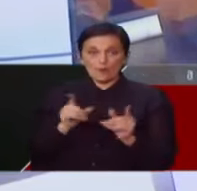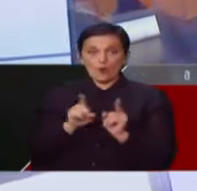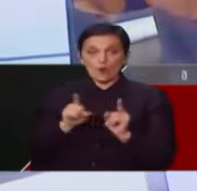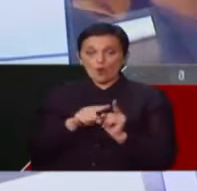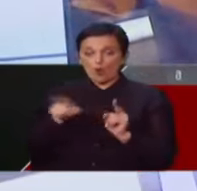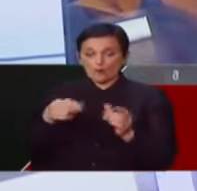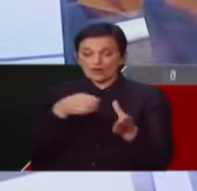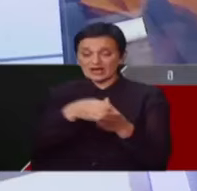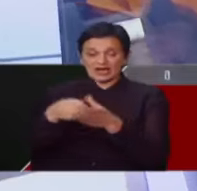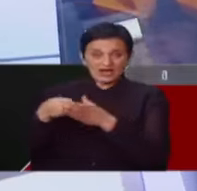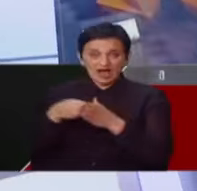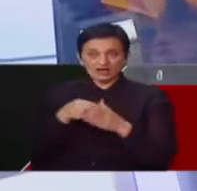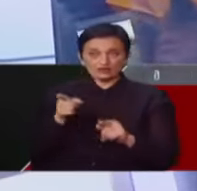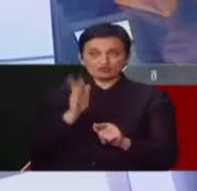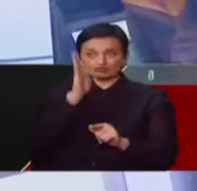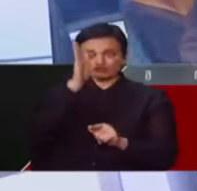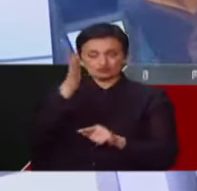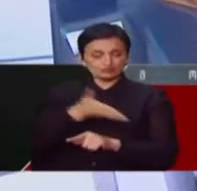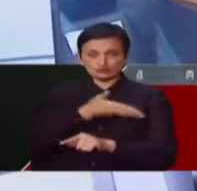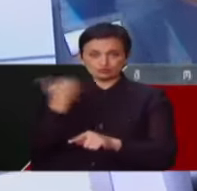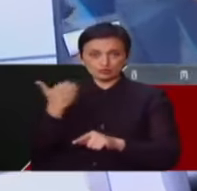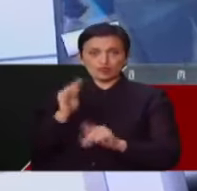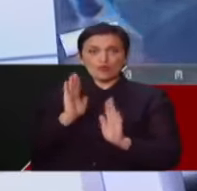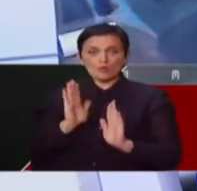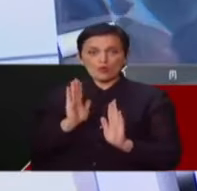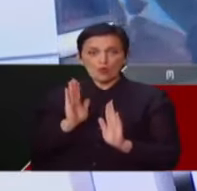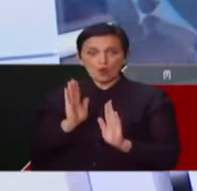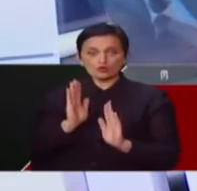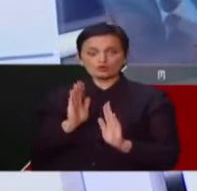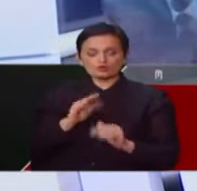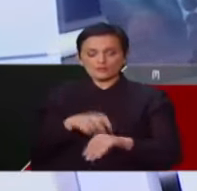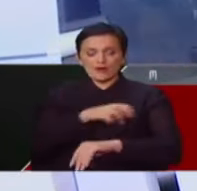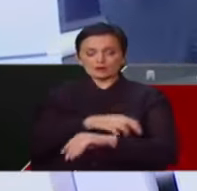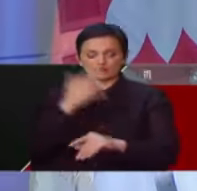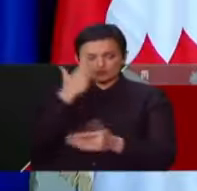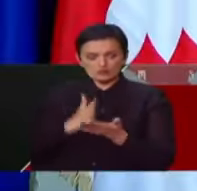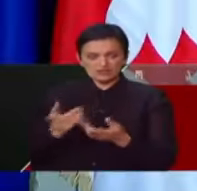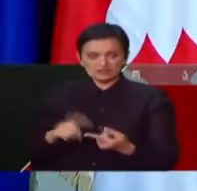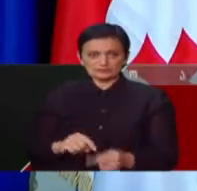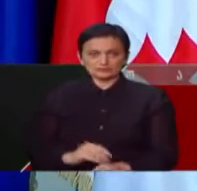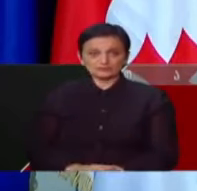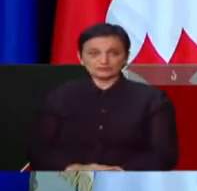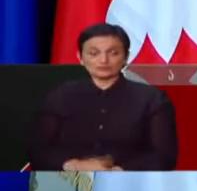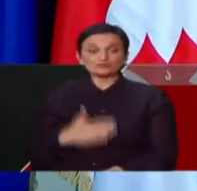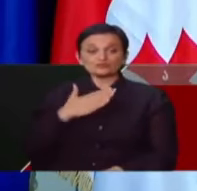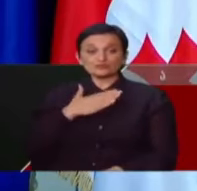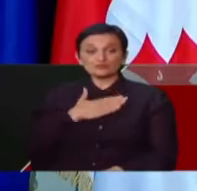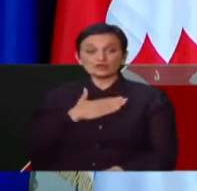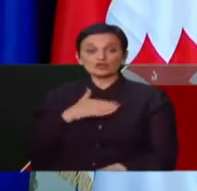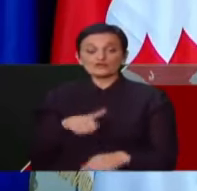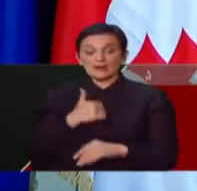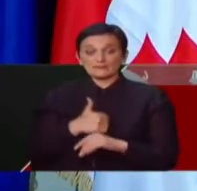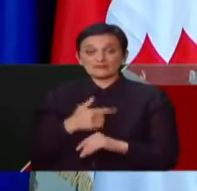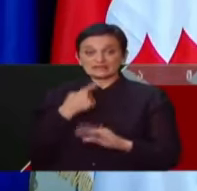ოპონენტების გადაჯგუფებები უპერსპექტივოა და მხოლოდ პარტიულ მიზნებზე გადის. ჩვენ მთავარი